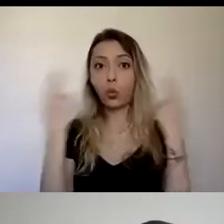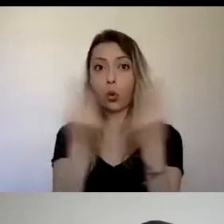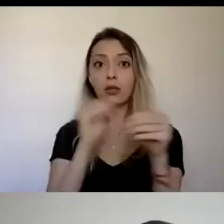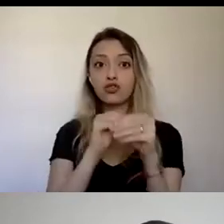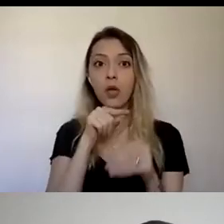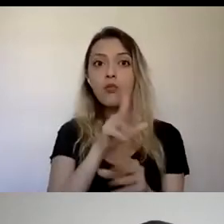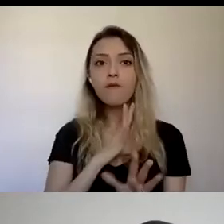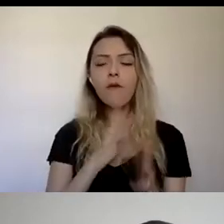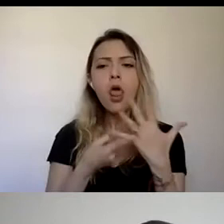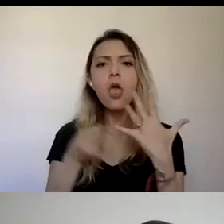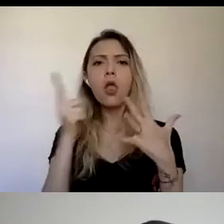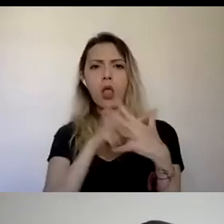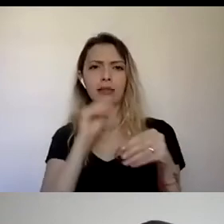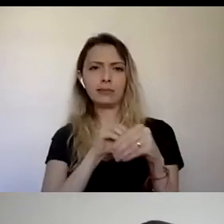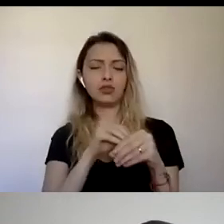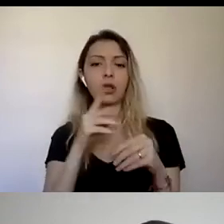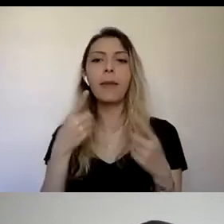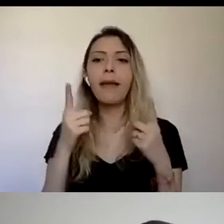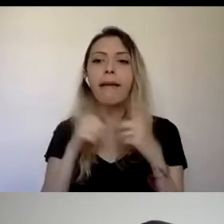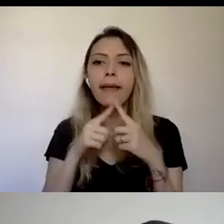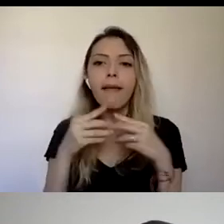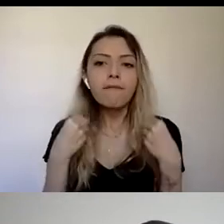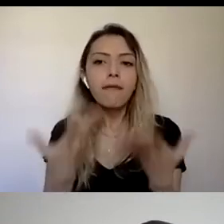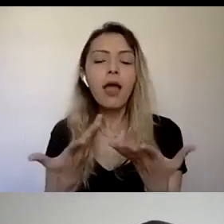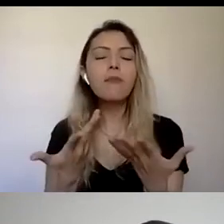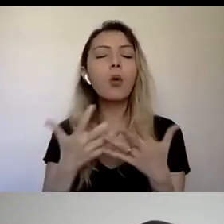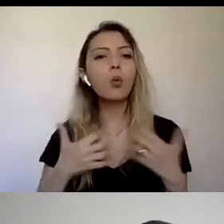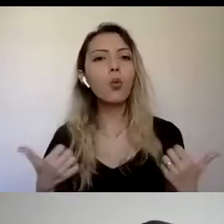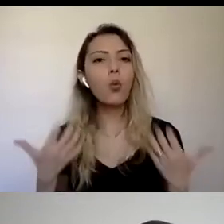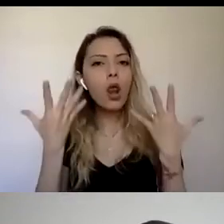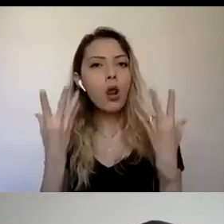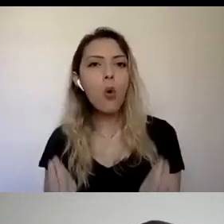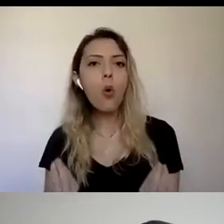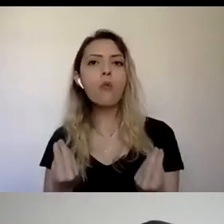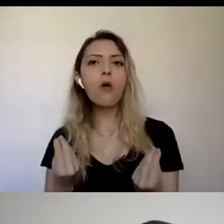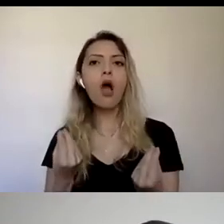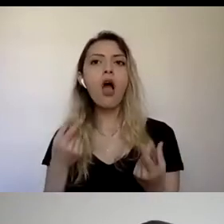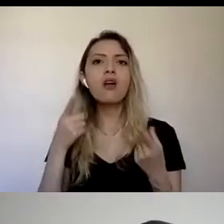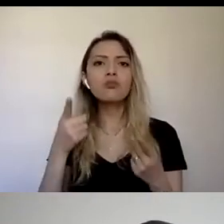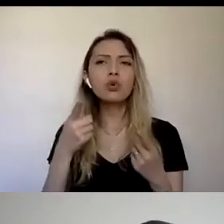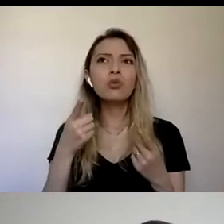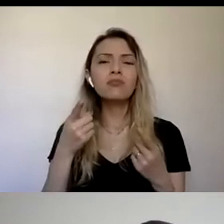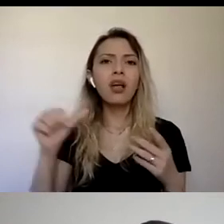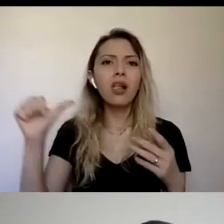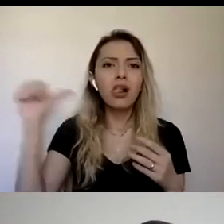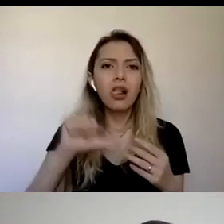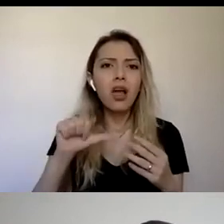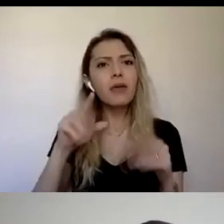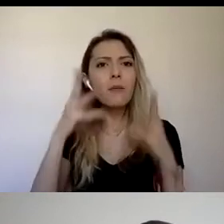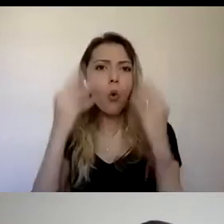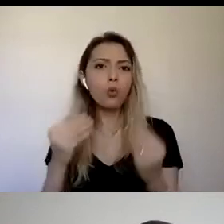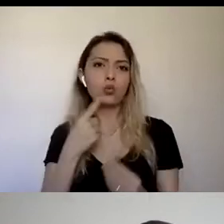yönetsel ilkelerin geçerliliklerini bu dönem içerisinde yitirdikleri söylenebilir mi? Ne düşünüyorsun